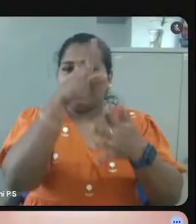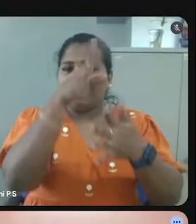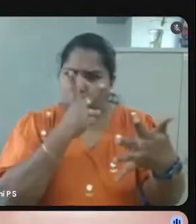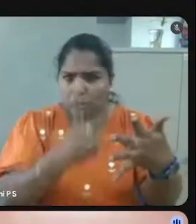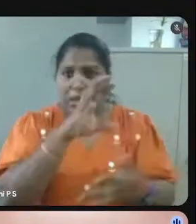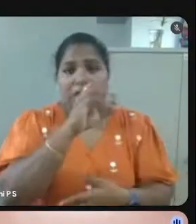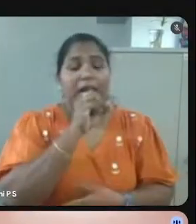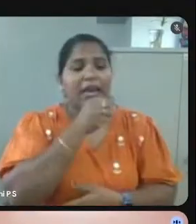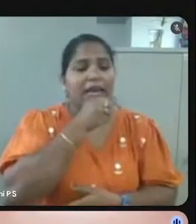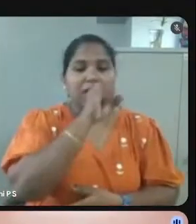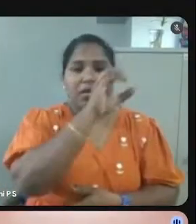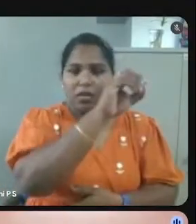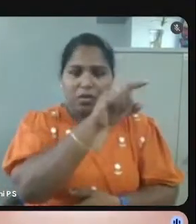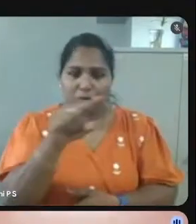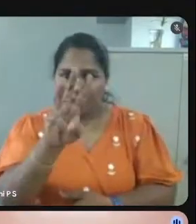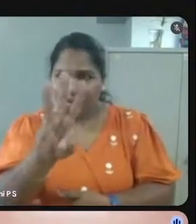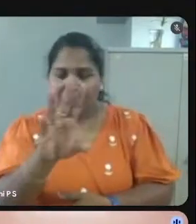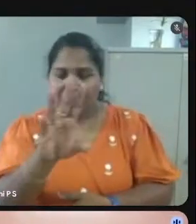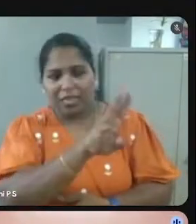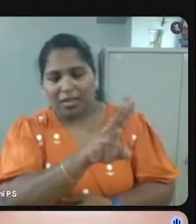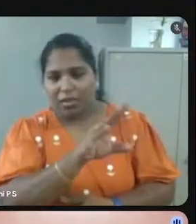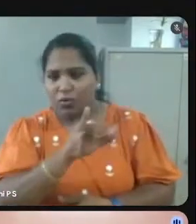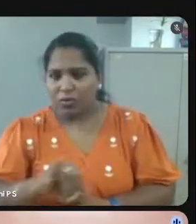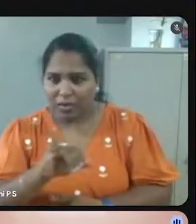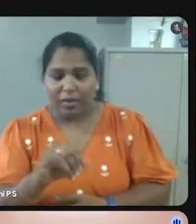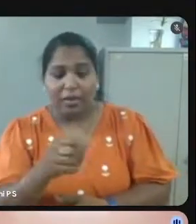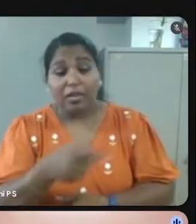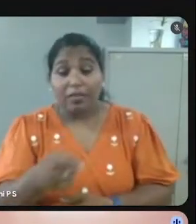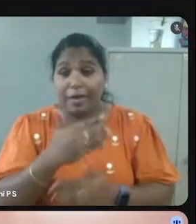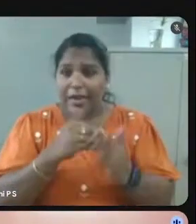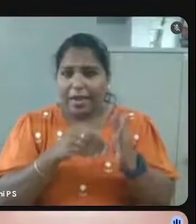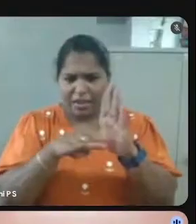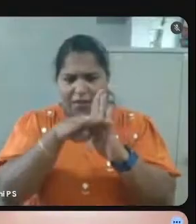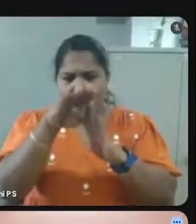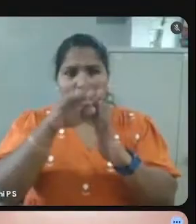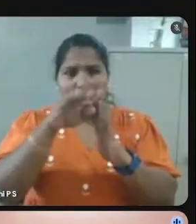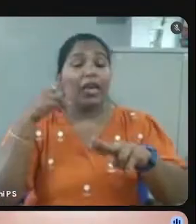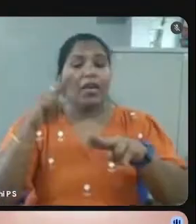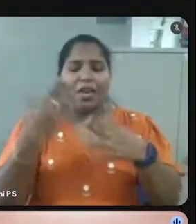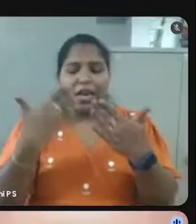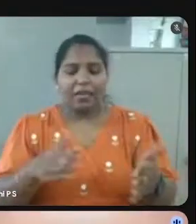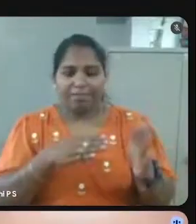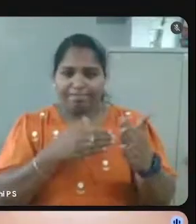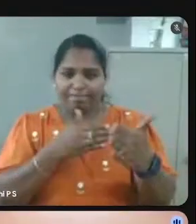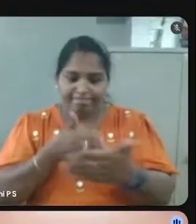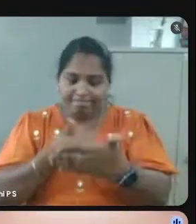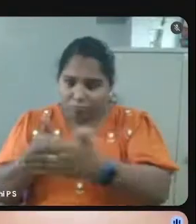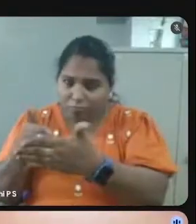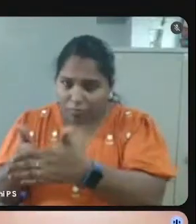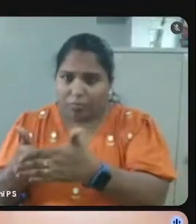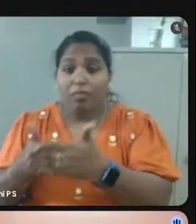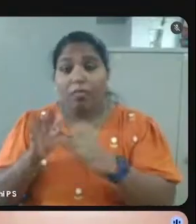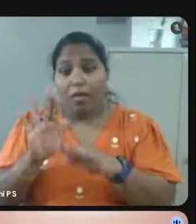നോക്കിയായിരുന്നു. അതിൽ ഏതെങ്കിലും സ്റ്റക്ക് ആയാലോ, ഓറൽ സ്റ്റേജ് സ്റ്റക്ക് ആയാലോ അതുപോലെ തന്നെ പ്രശ്നം ഉണ്ടാവും. ആനൽ സ്റ്റേജ് സ്റ്റക്ക് ആയാലോ